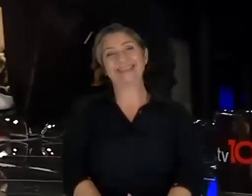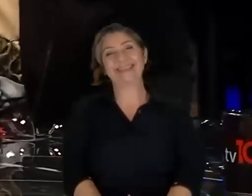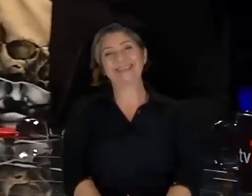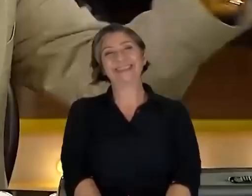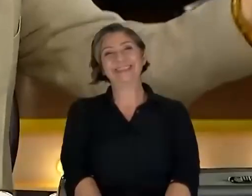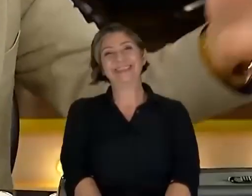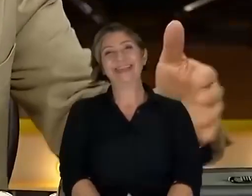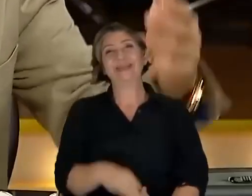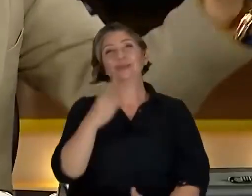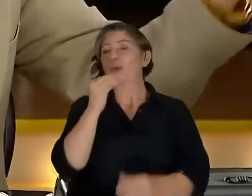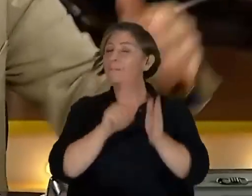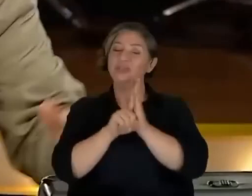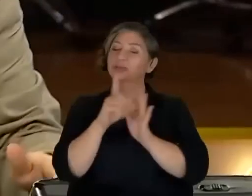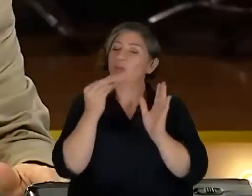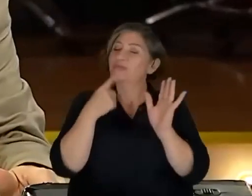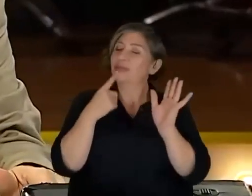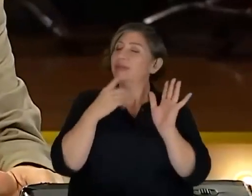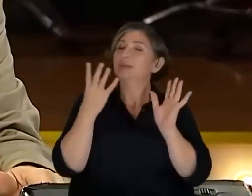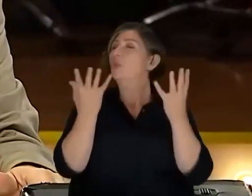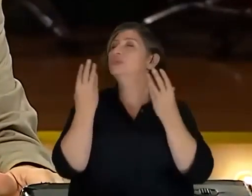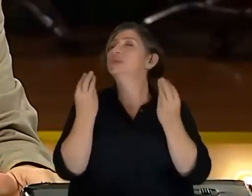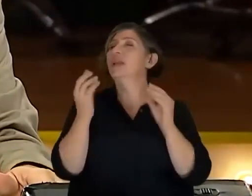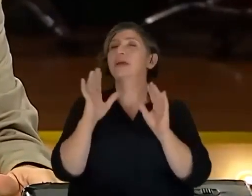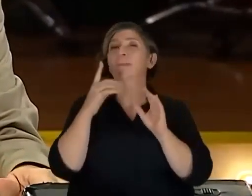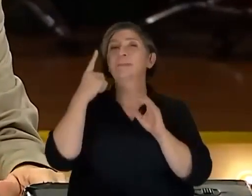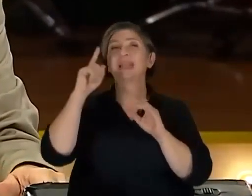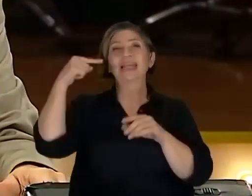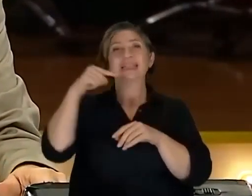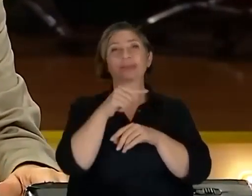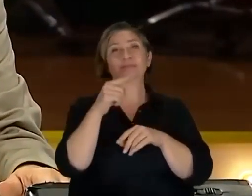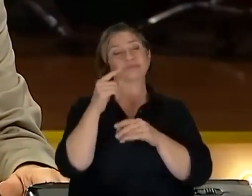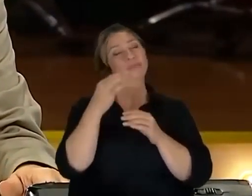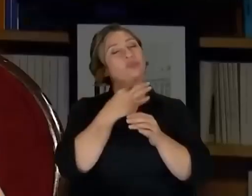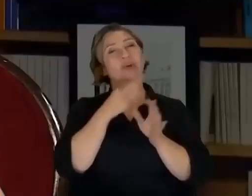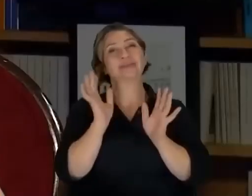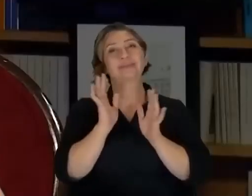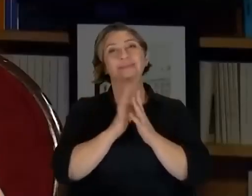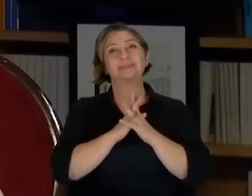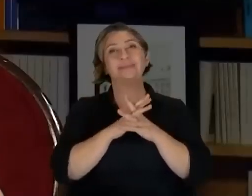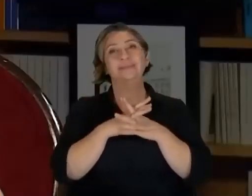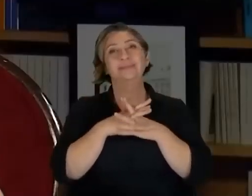Ama çok uzun cana yakındı, ince, çok başarılı. Evet. Evet, çok güzel anlıyoruz. Binali Bey'i, Binali Bey.